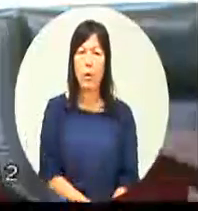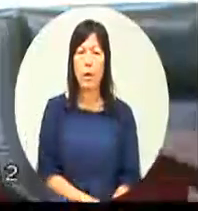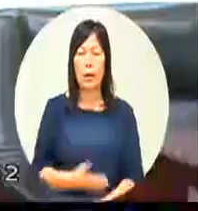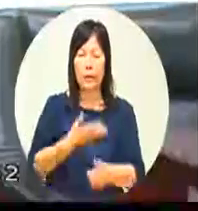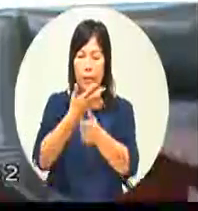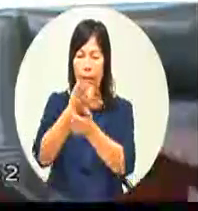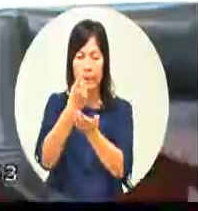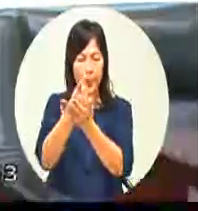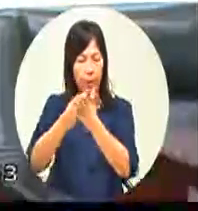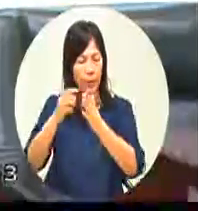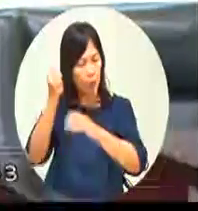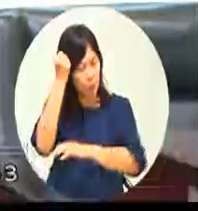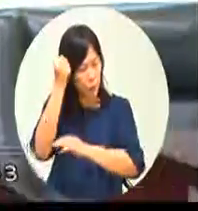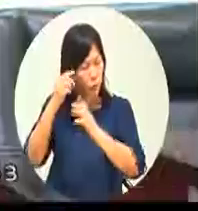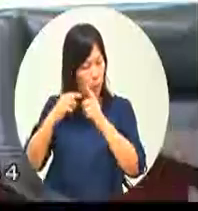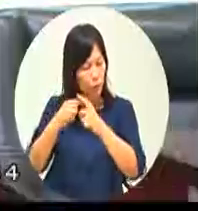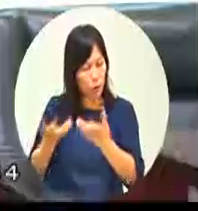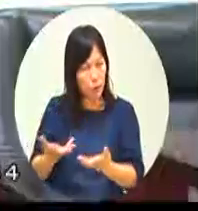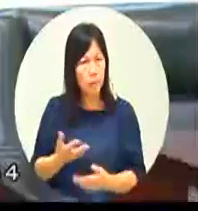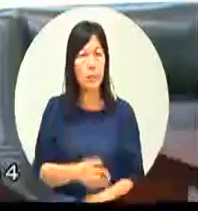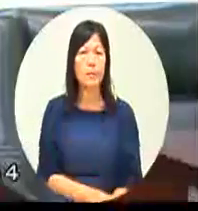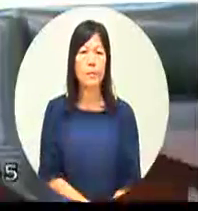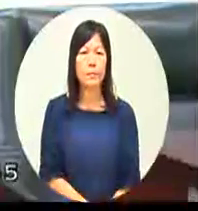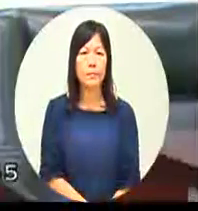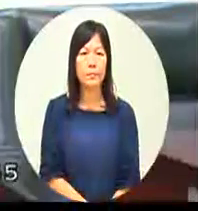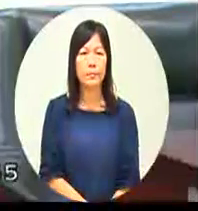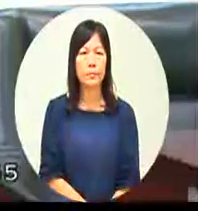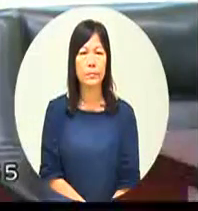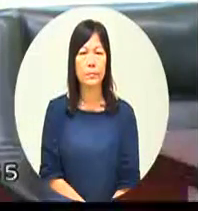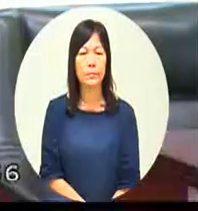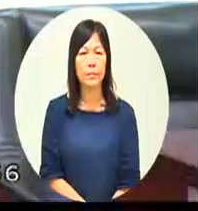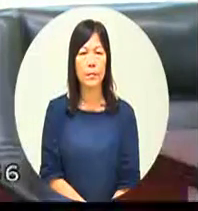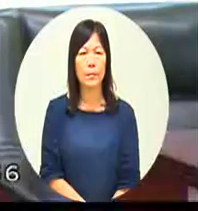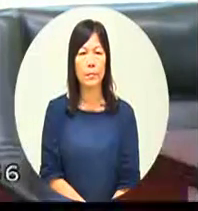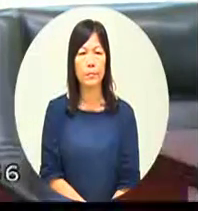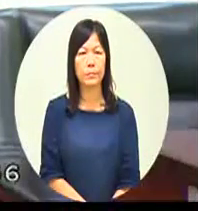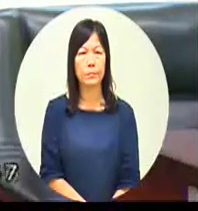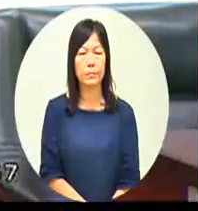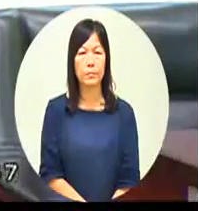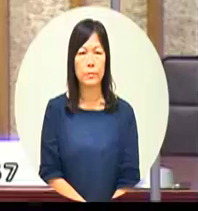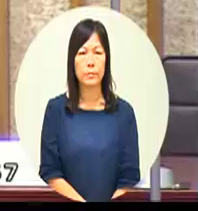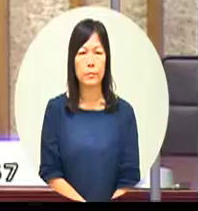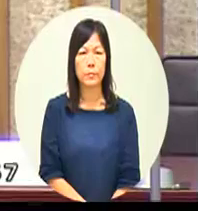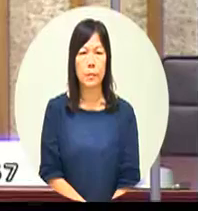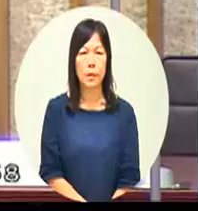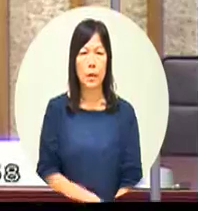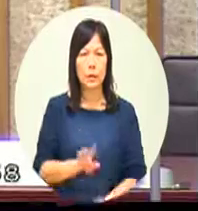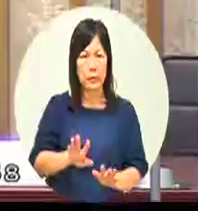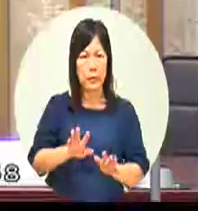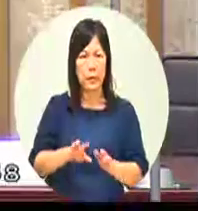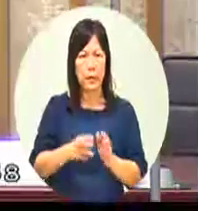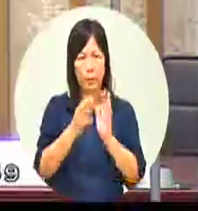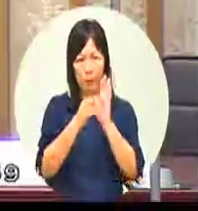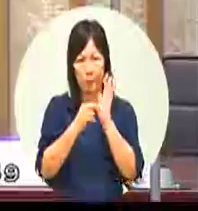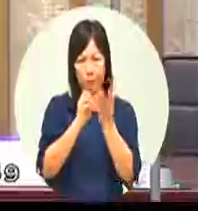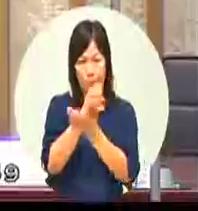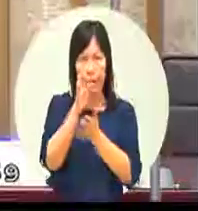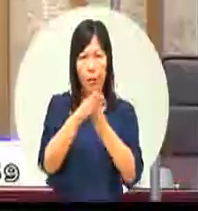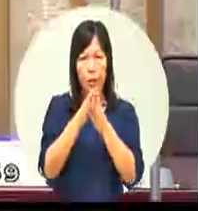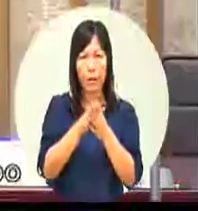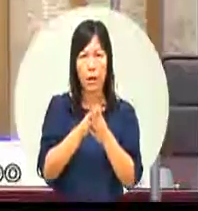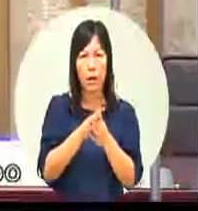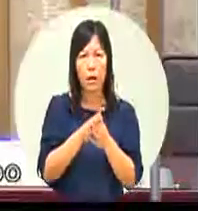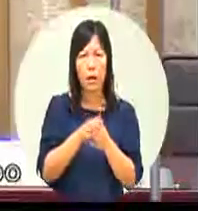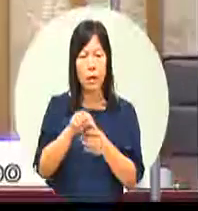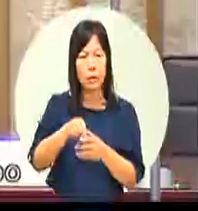的那里住户，是不是有这个？ 哎，这个多谢张议员，这个给议员报告，就是这个